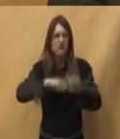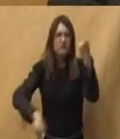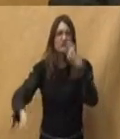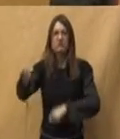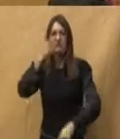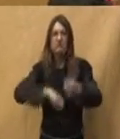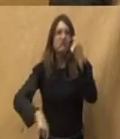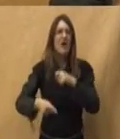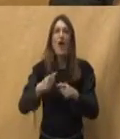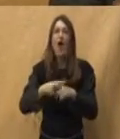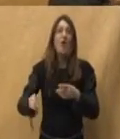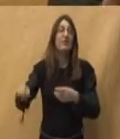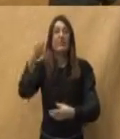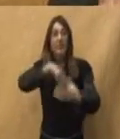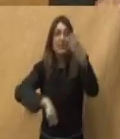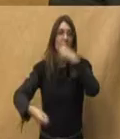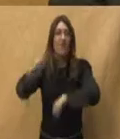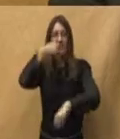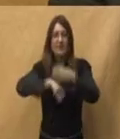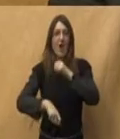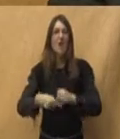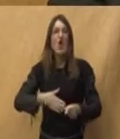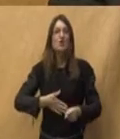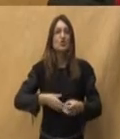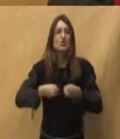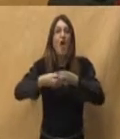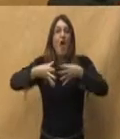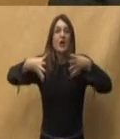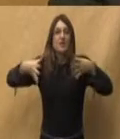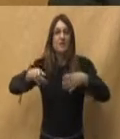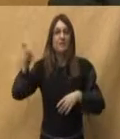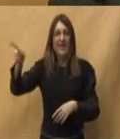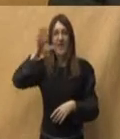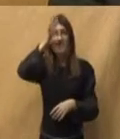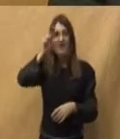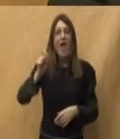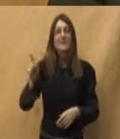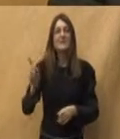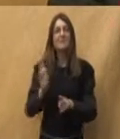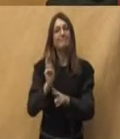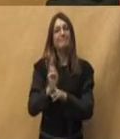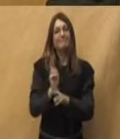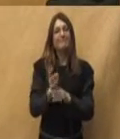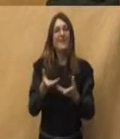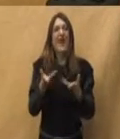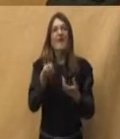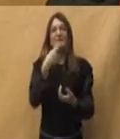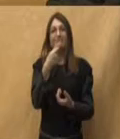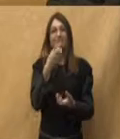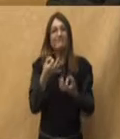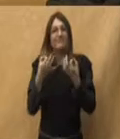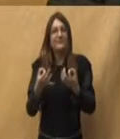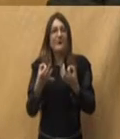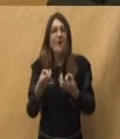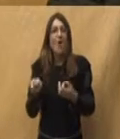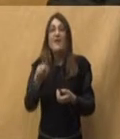je to tako, dakle, trpaju želudac i kod njih je, recimo, želudac vreća bez dna. Francuzi guštaju. Francuzi jedu, njihov